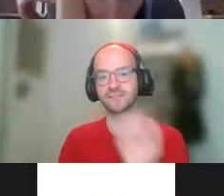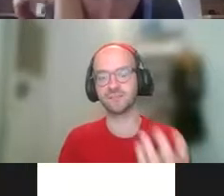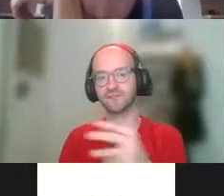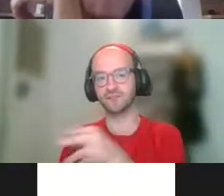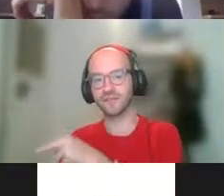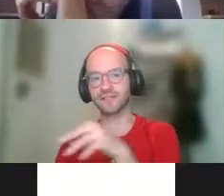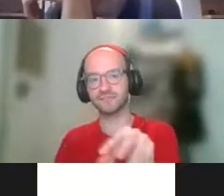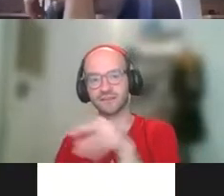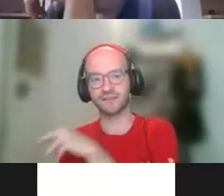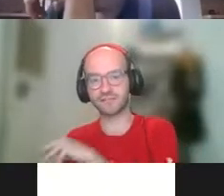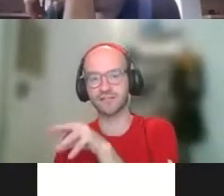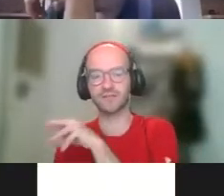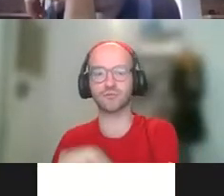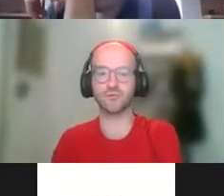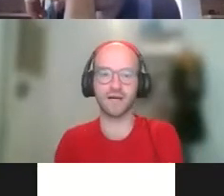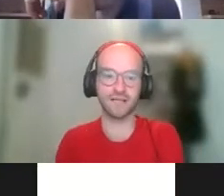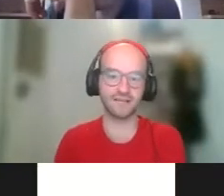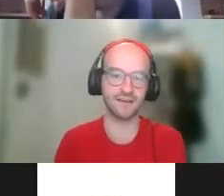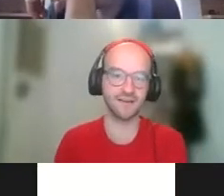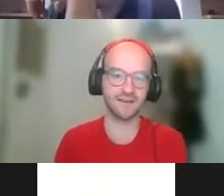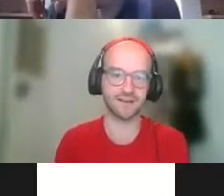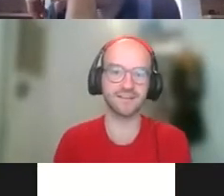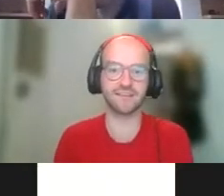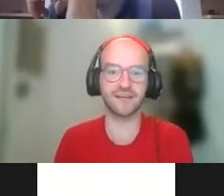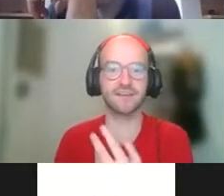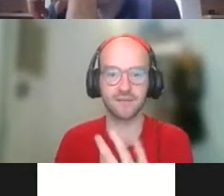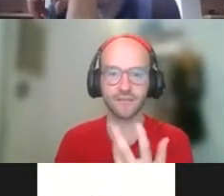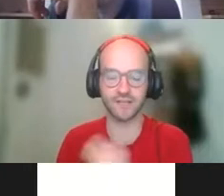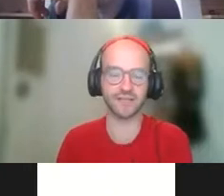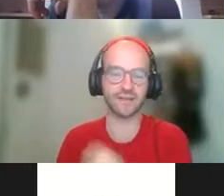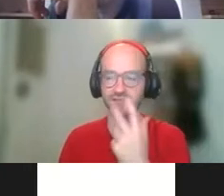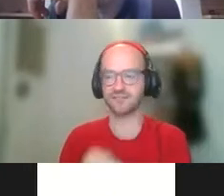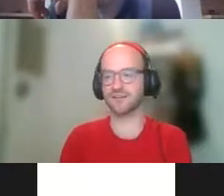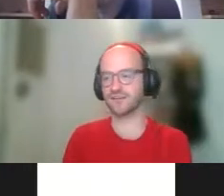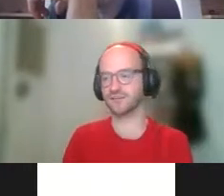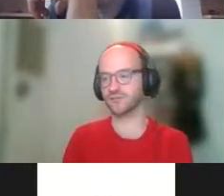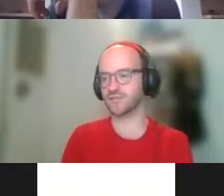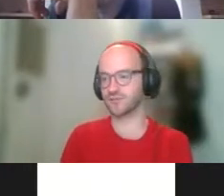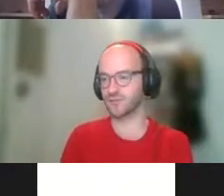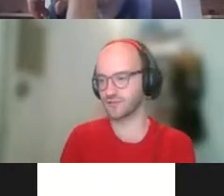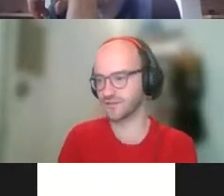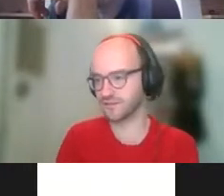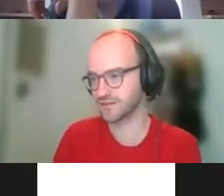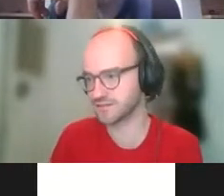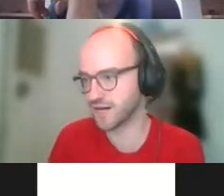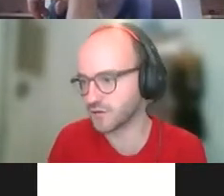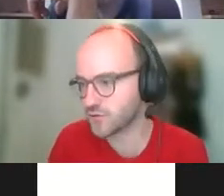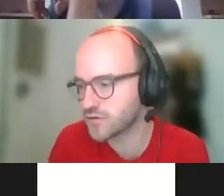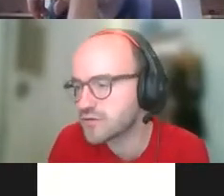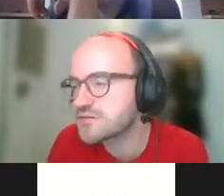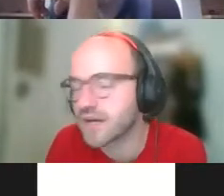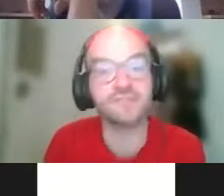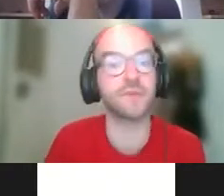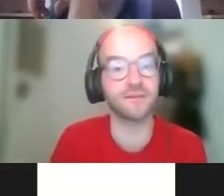Maar als je met die toeleiding effectief, als je dat goed in goede banen leidt, kan het digitale de drempels weghalen. Dat had ik nog niet gehoord. Plus,